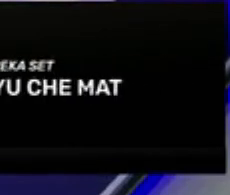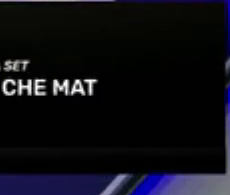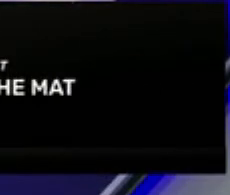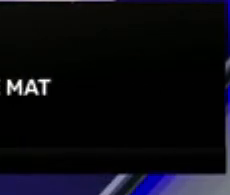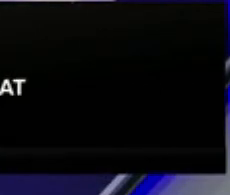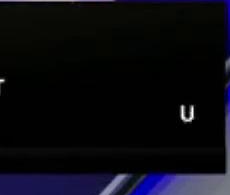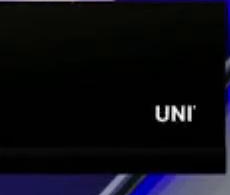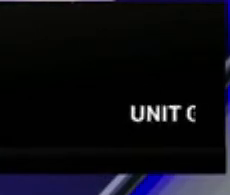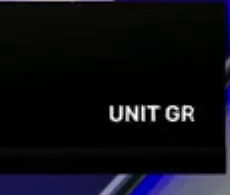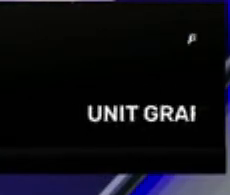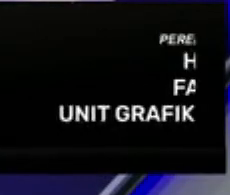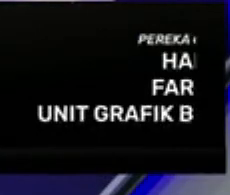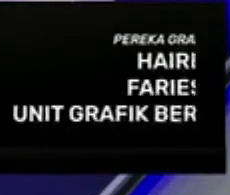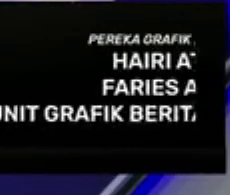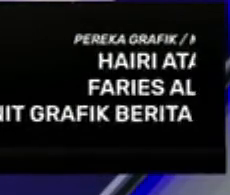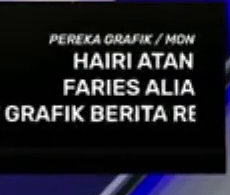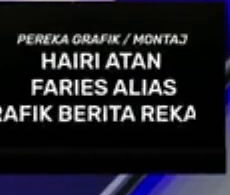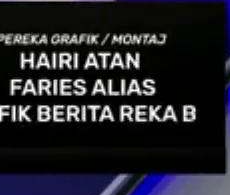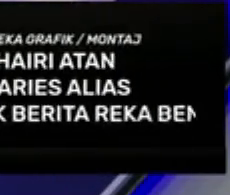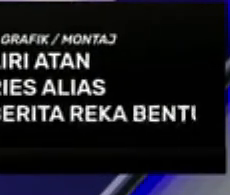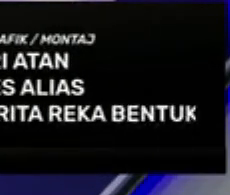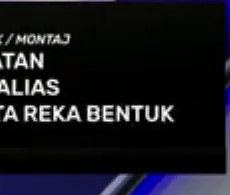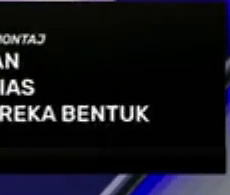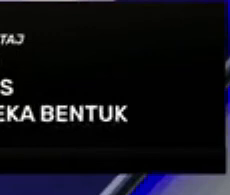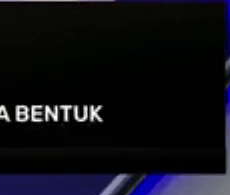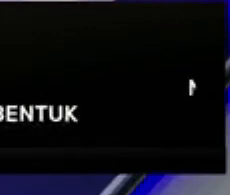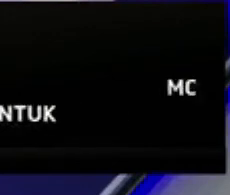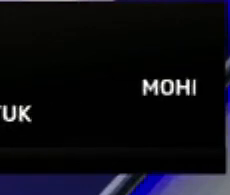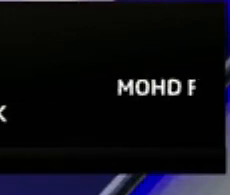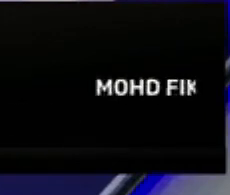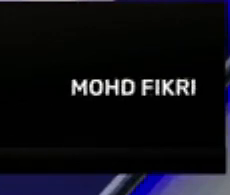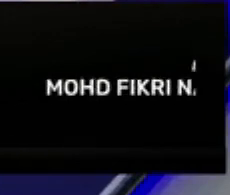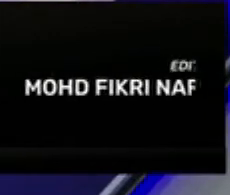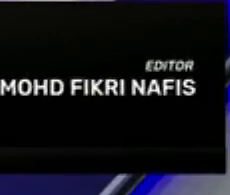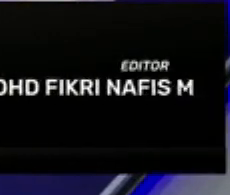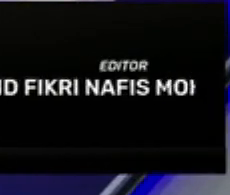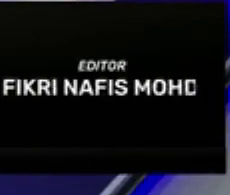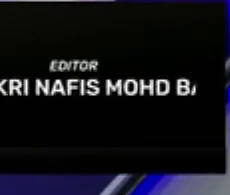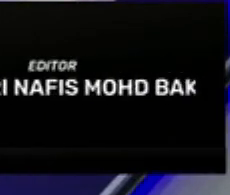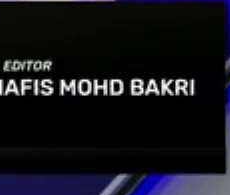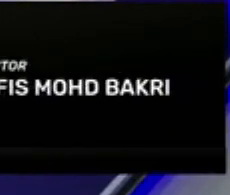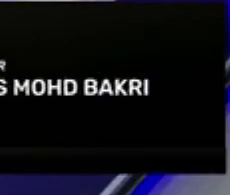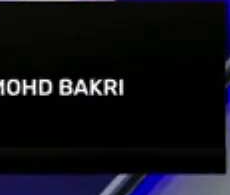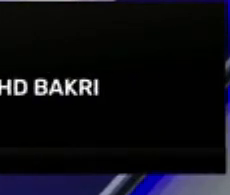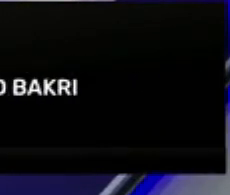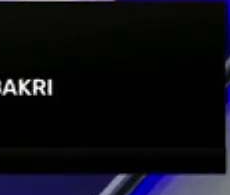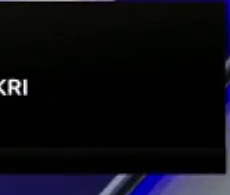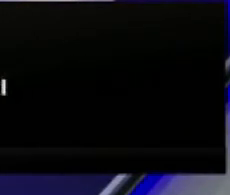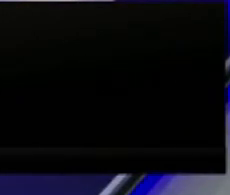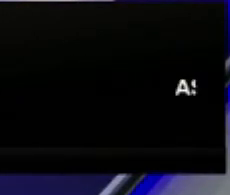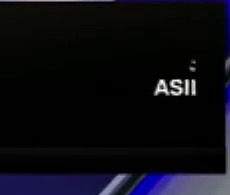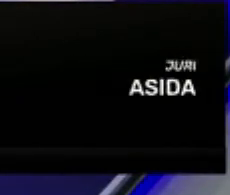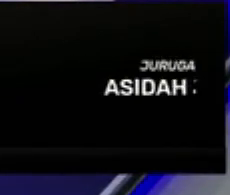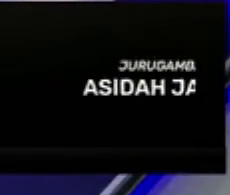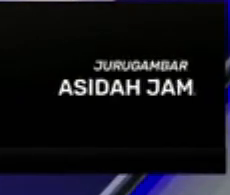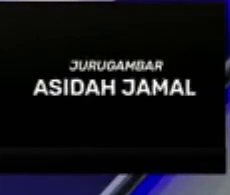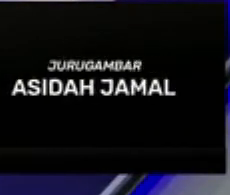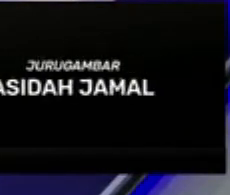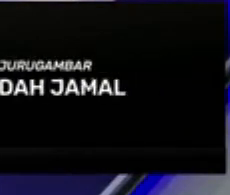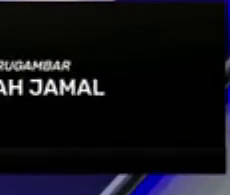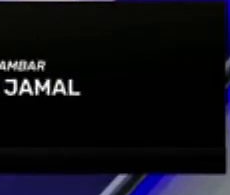menonton mudah-mudahan kita mendapat sedikit api untuk membakar semangat bakat-bakat muda Digital Malaysia